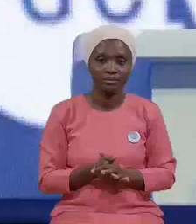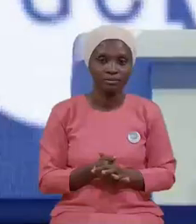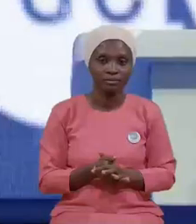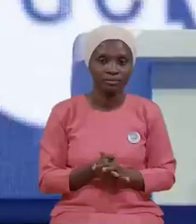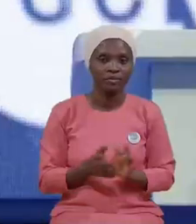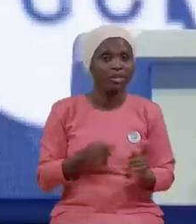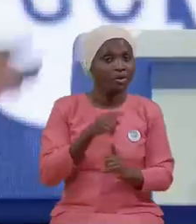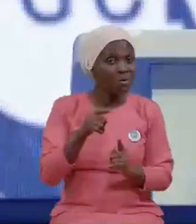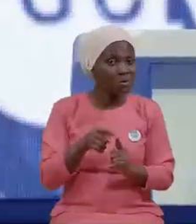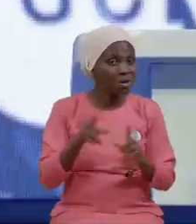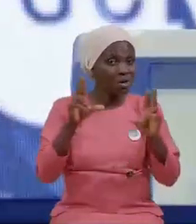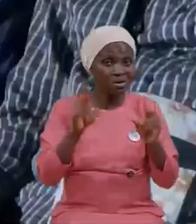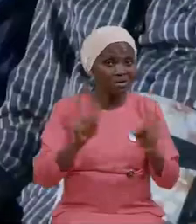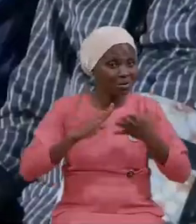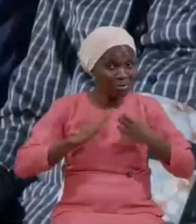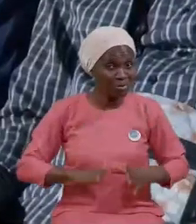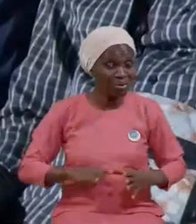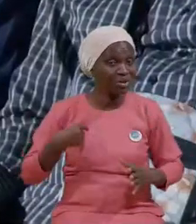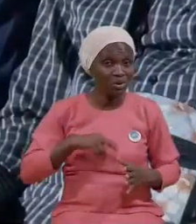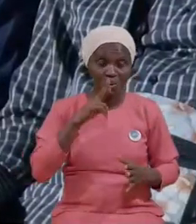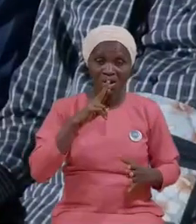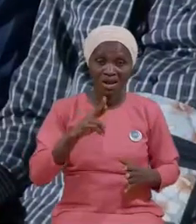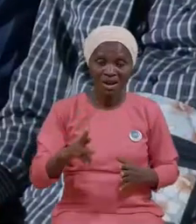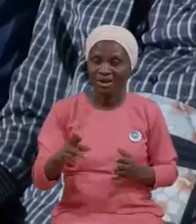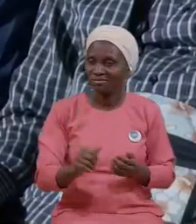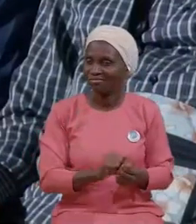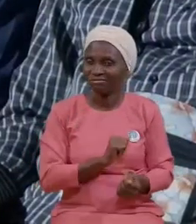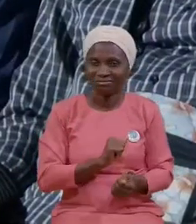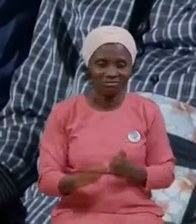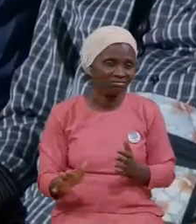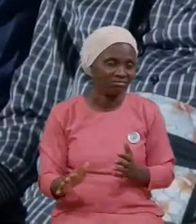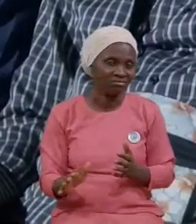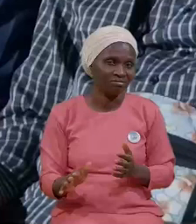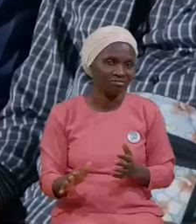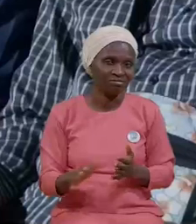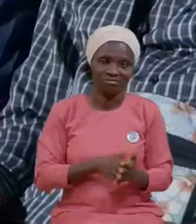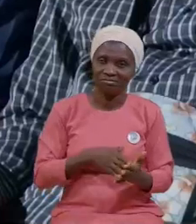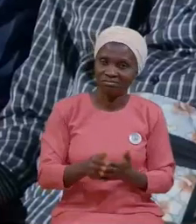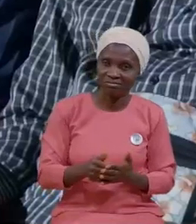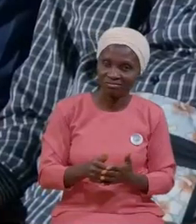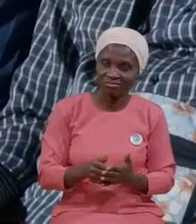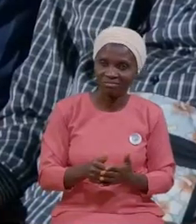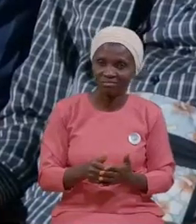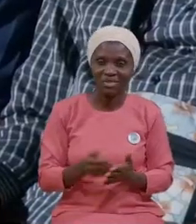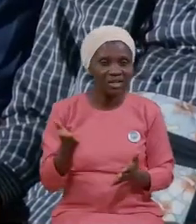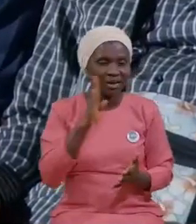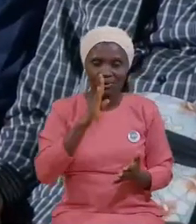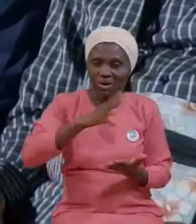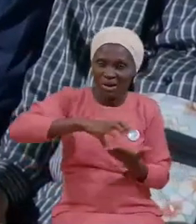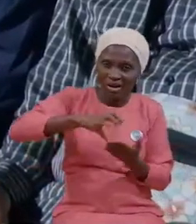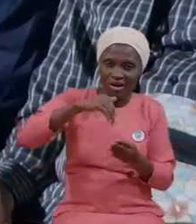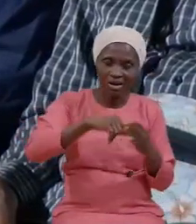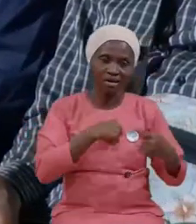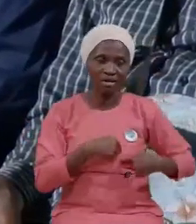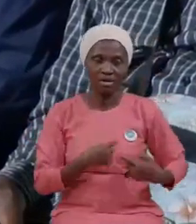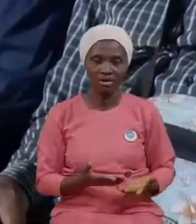Quand il n'y a pas de paix, nous sommes déchirés. Quand il n'y a pas de paix, il y a la confusion dans le cœur.